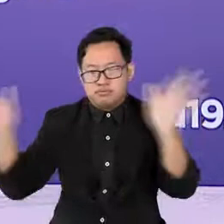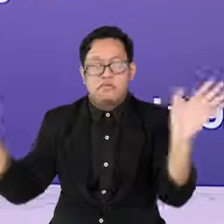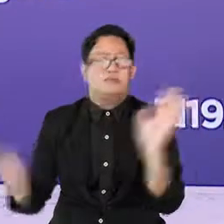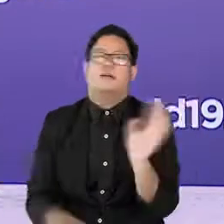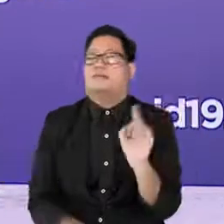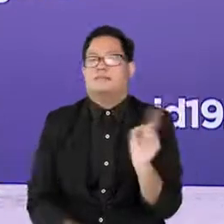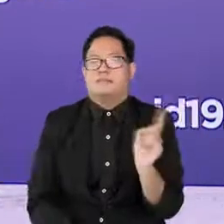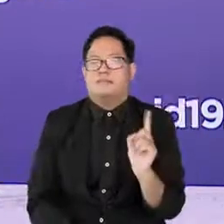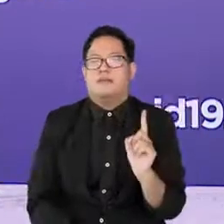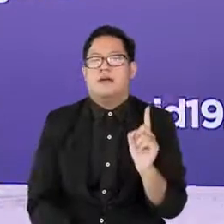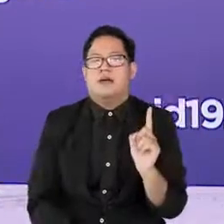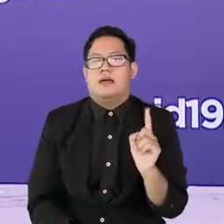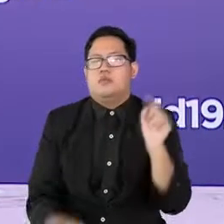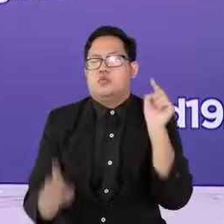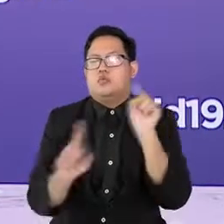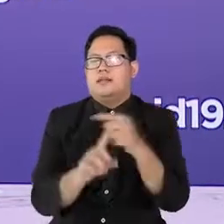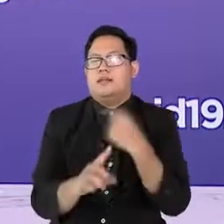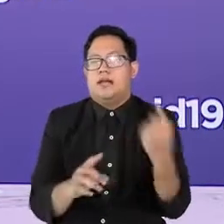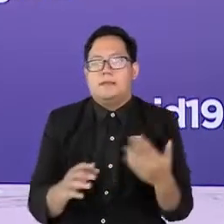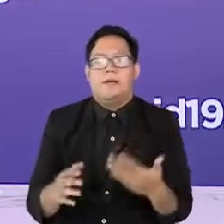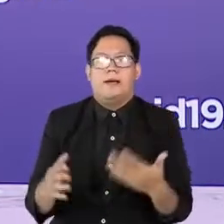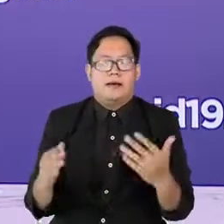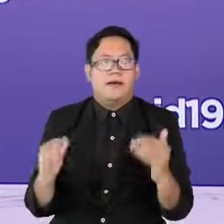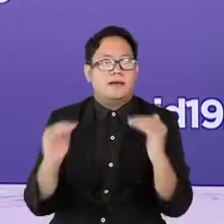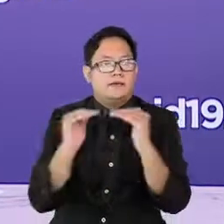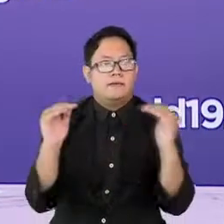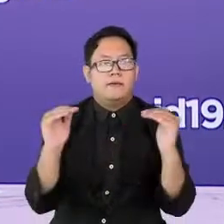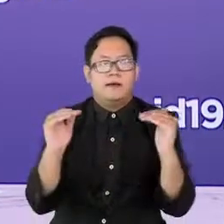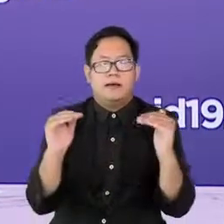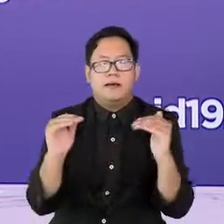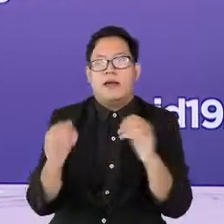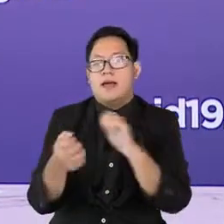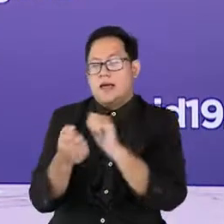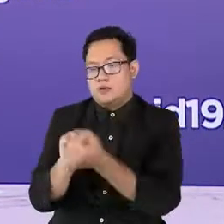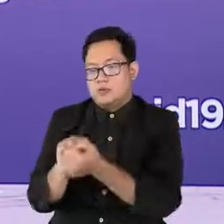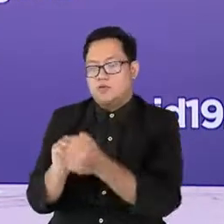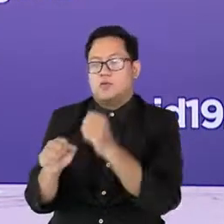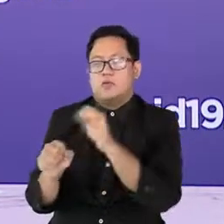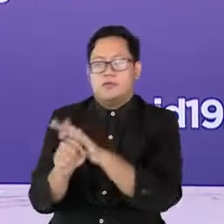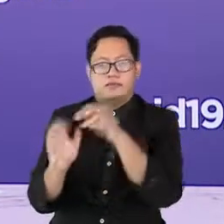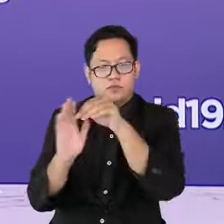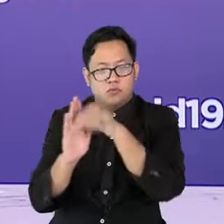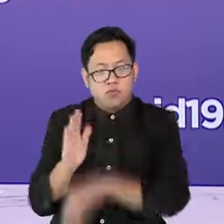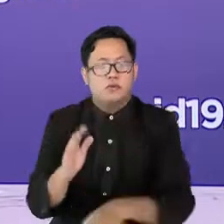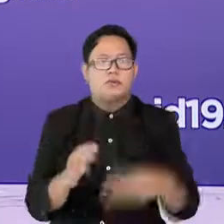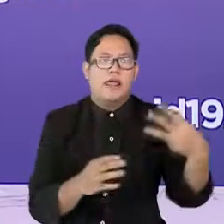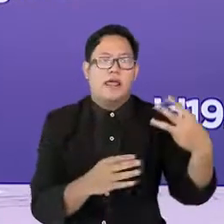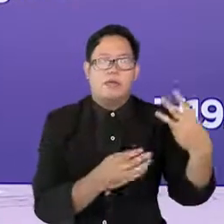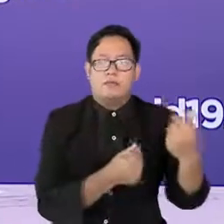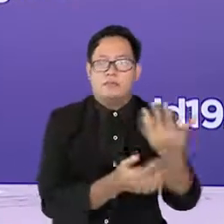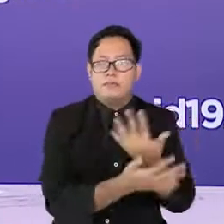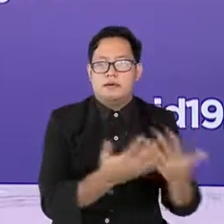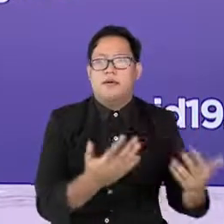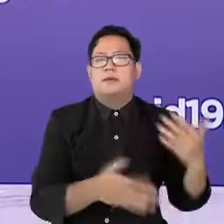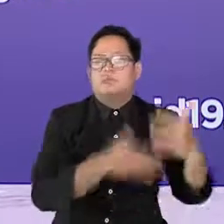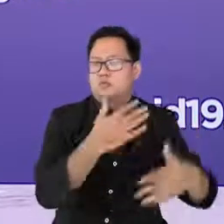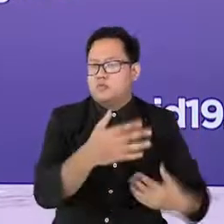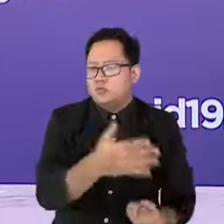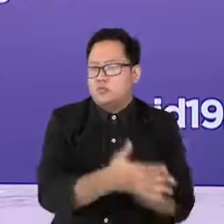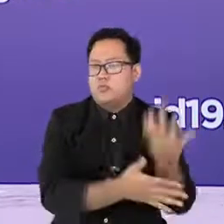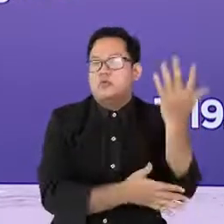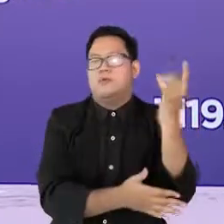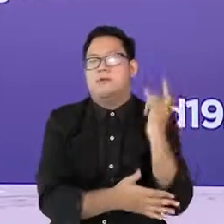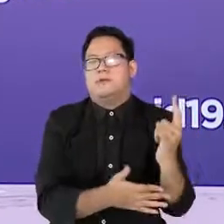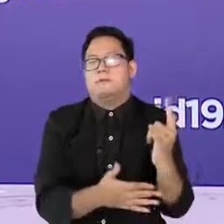mencapai titik keseimbangan dimana kasus terus menurun dan perekonomian masyarakat dapat terus kembali tumbuh